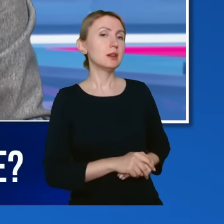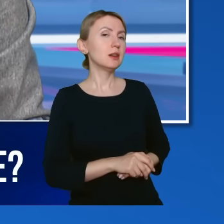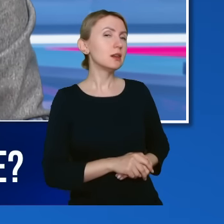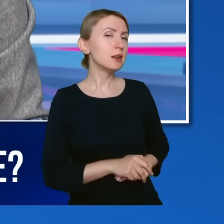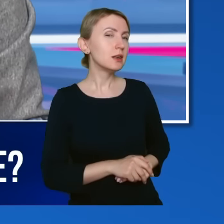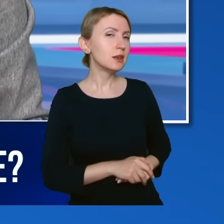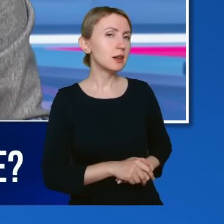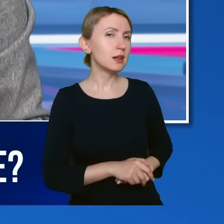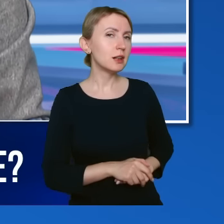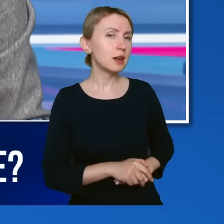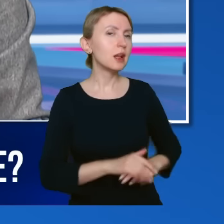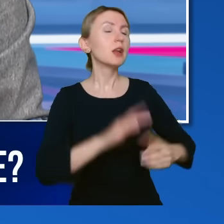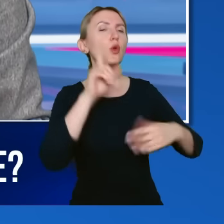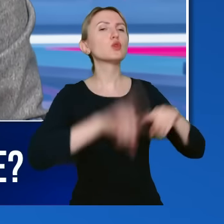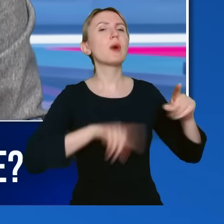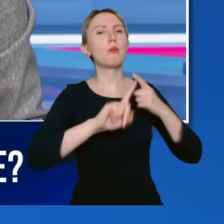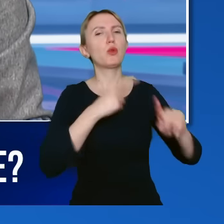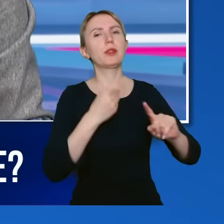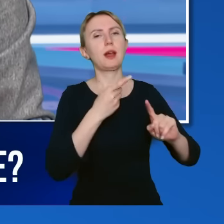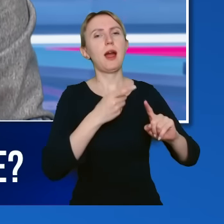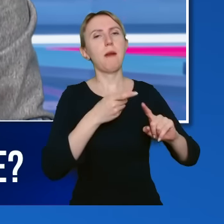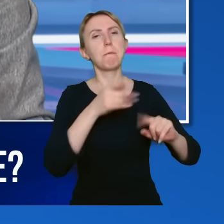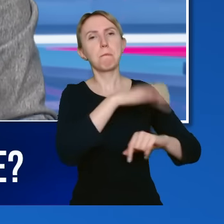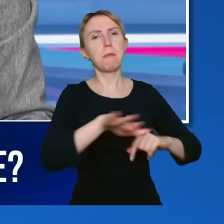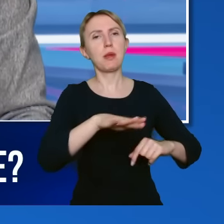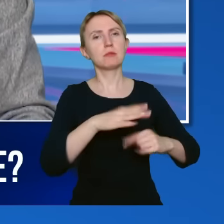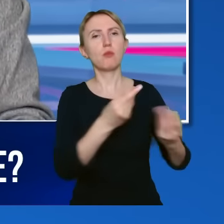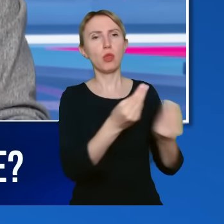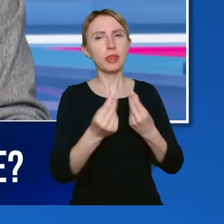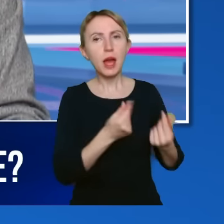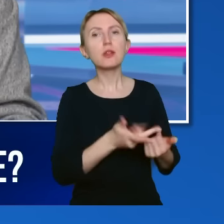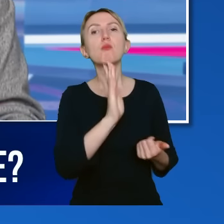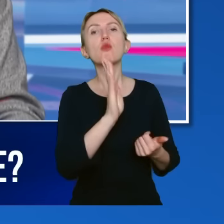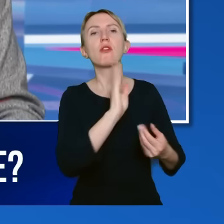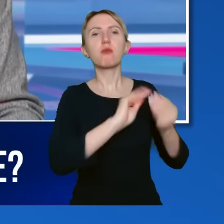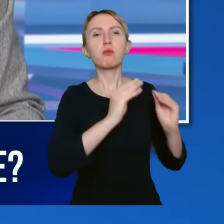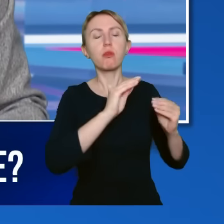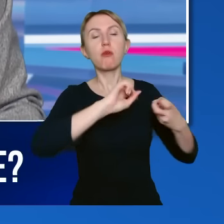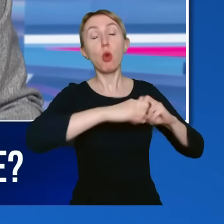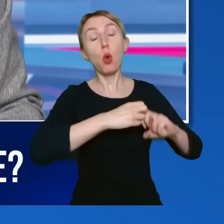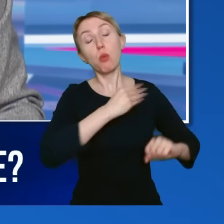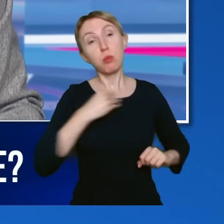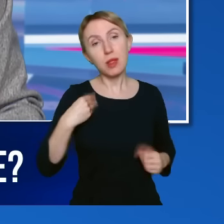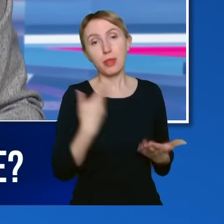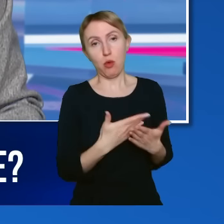Poprzez złą politykę monetarną i przez to potem w Polsce... No dobrze,